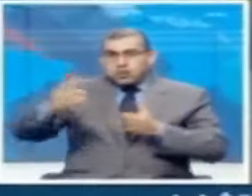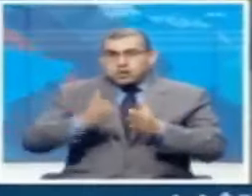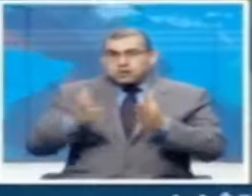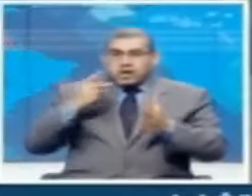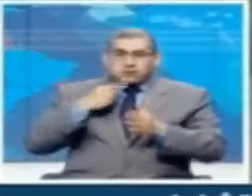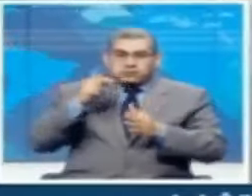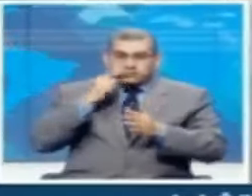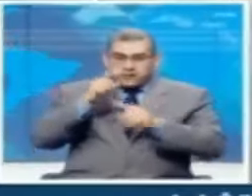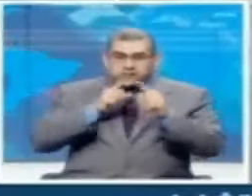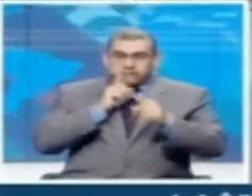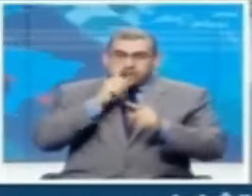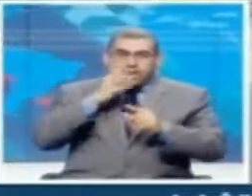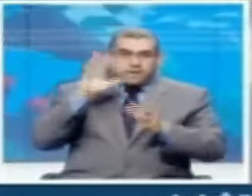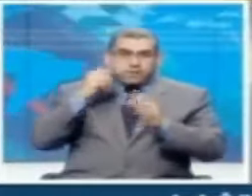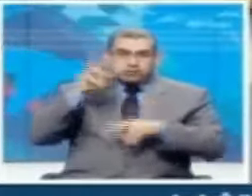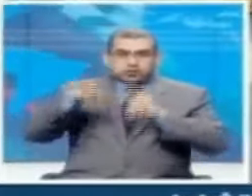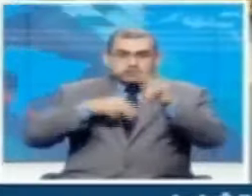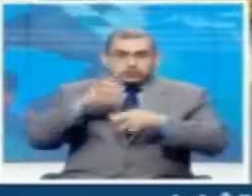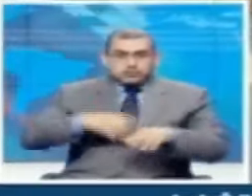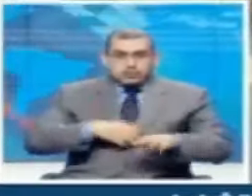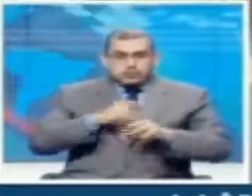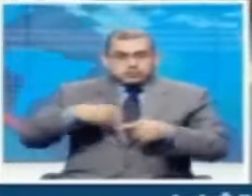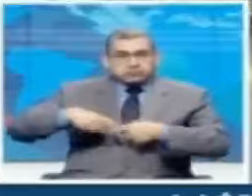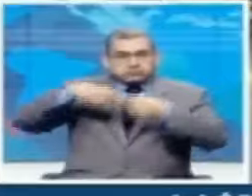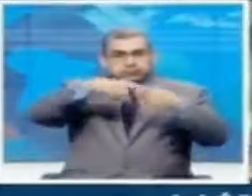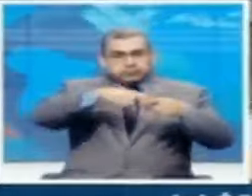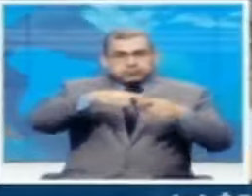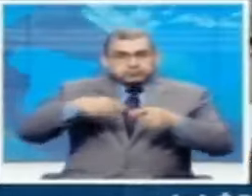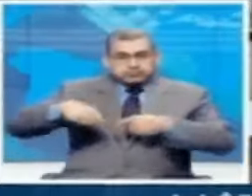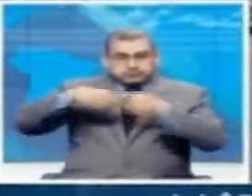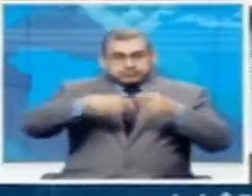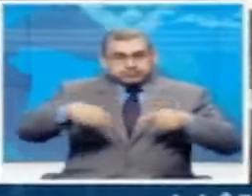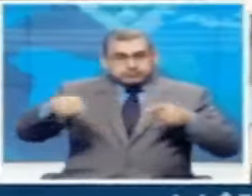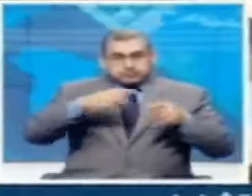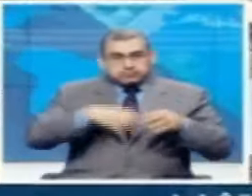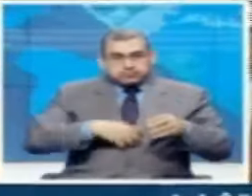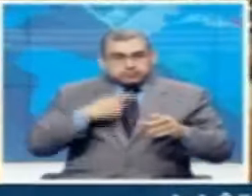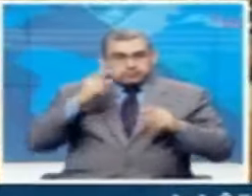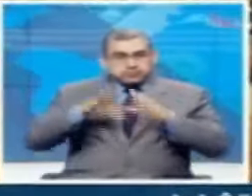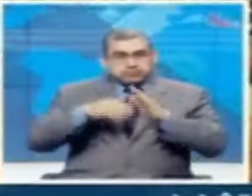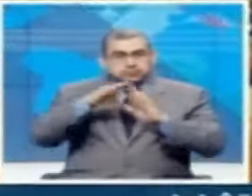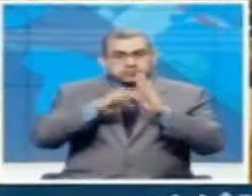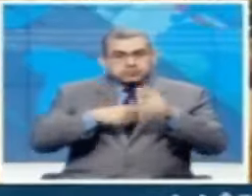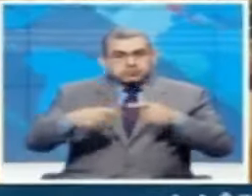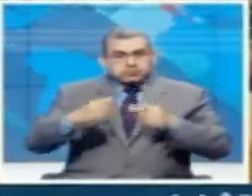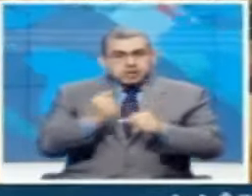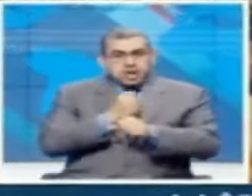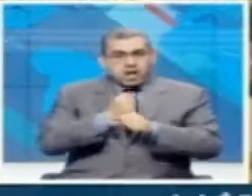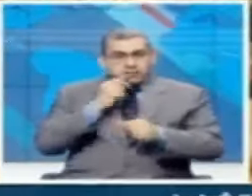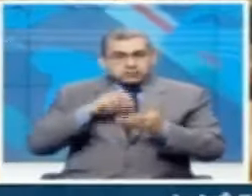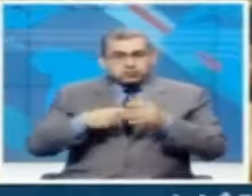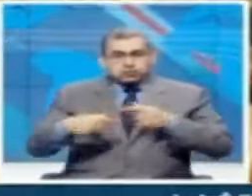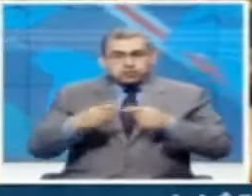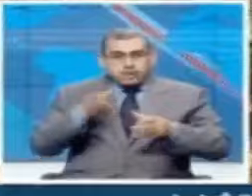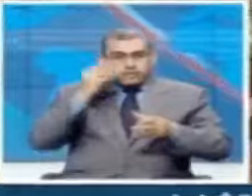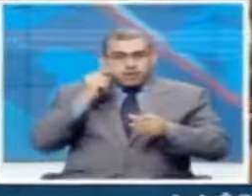عالميه شراء وتركيب احدث معدات تداول البضائع مع تركيب منظومه قياسيه لتكنولوجيا